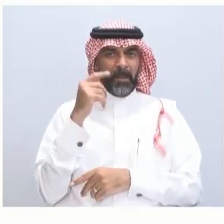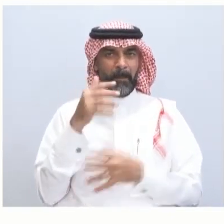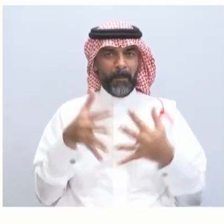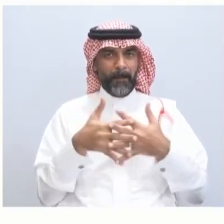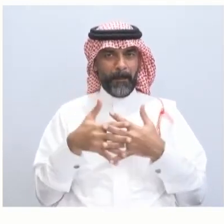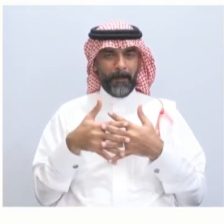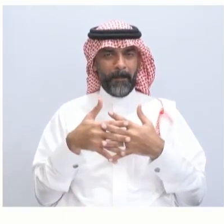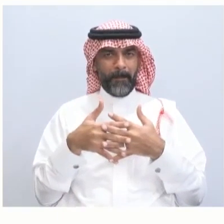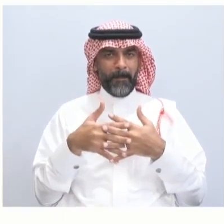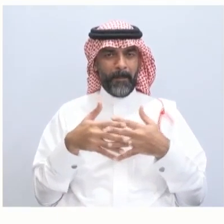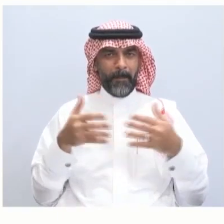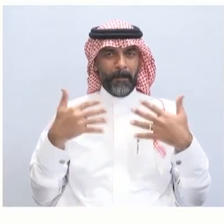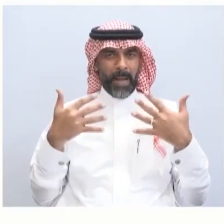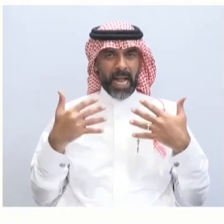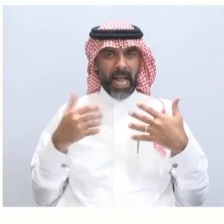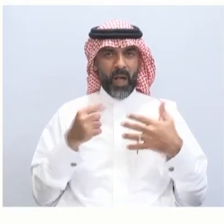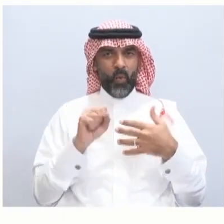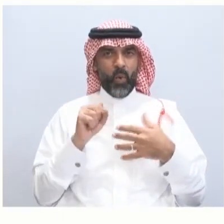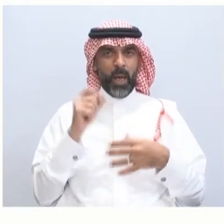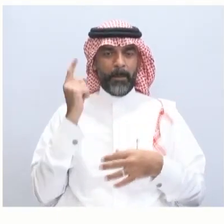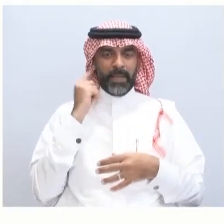الناحيه الاقتصاديه